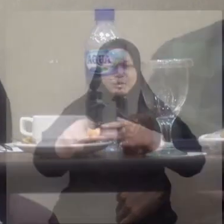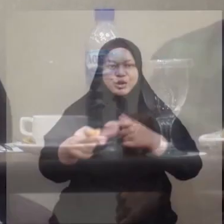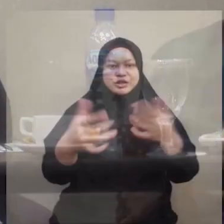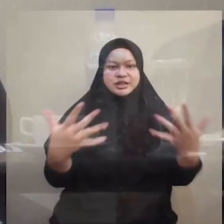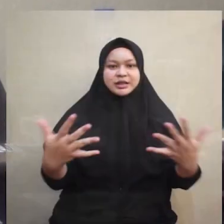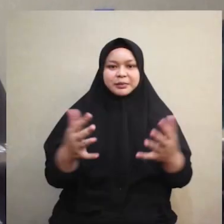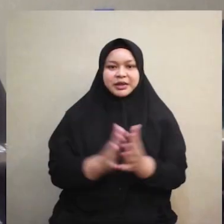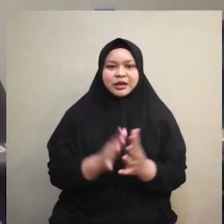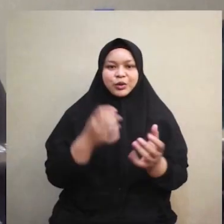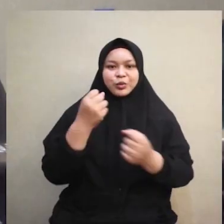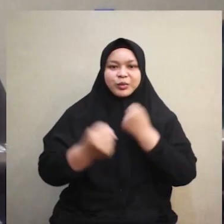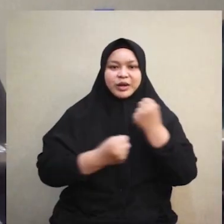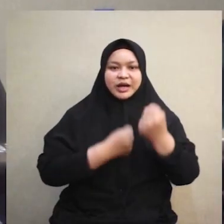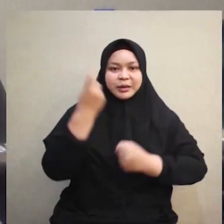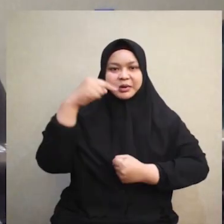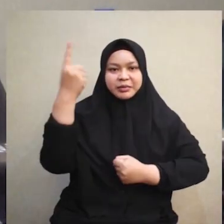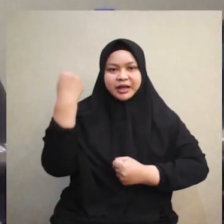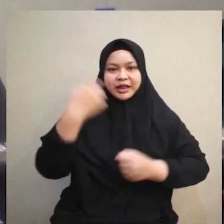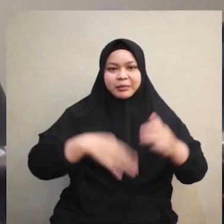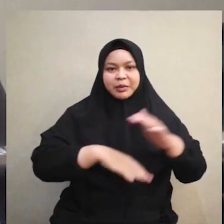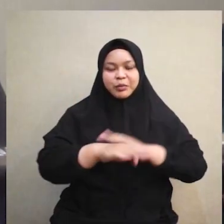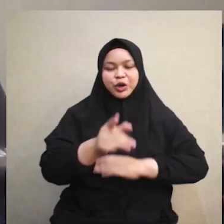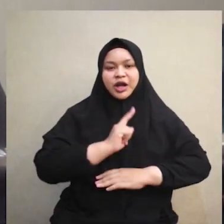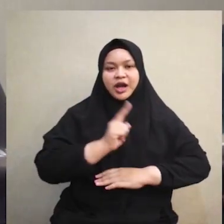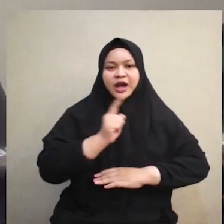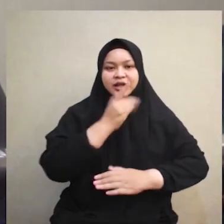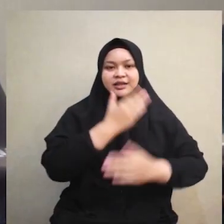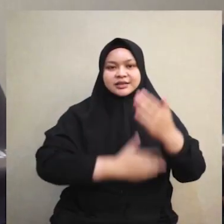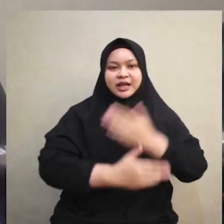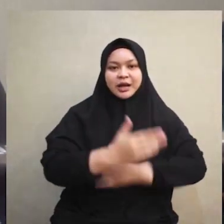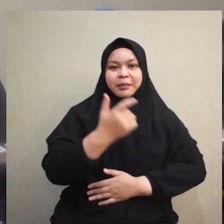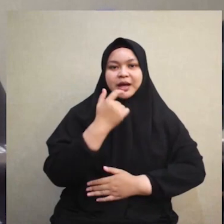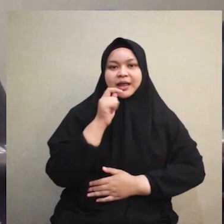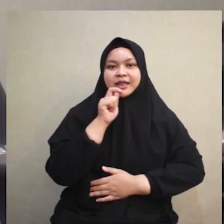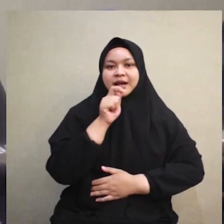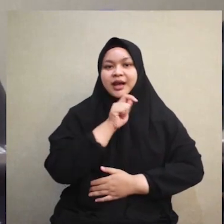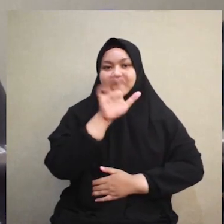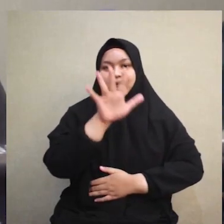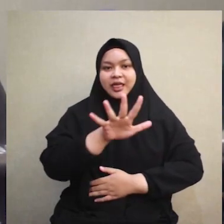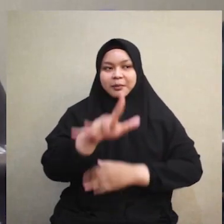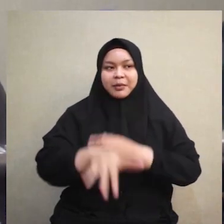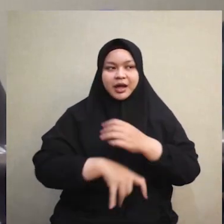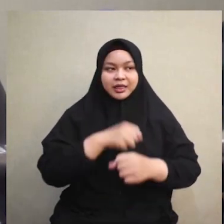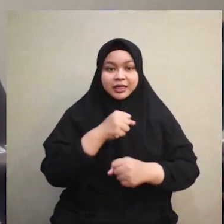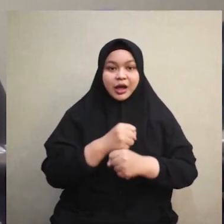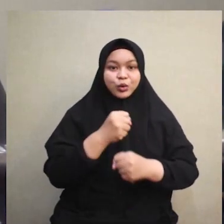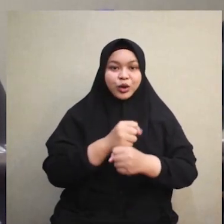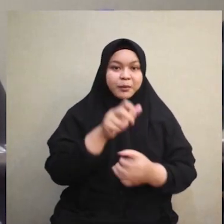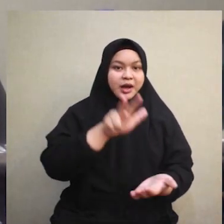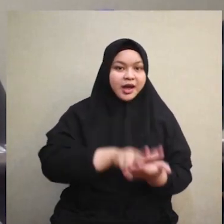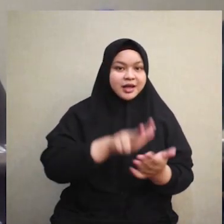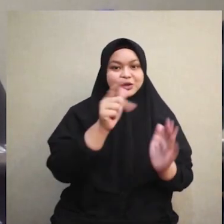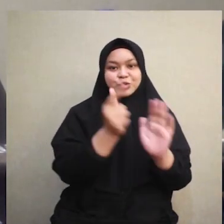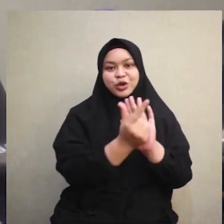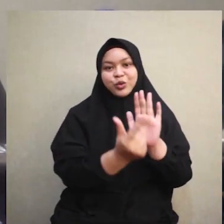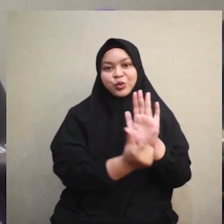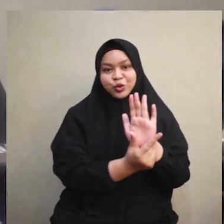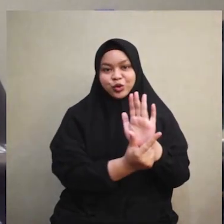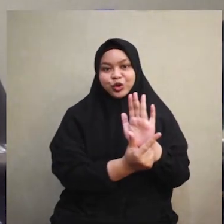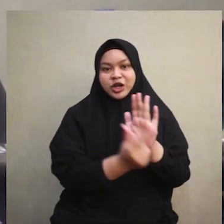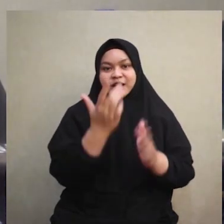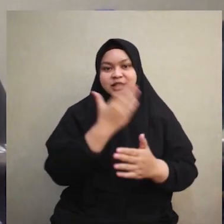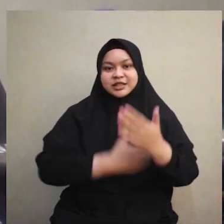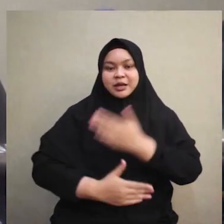upaya-upaya Pemerintah memenuhi hak-hak disabilitas ternyata 5 tahun pasca pengesahan undang-undang disabilitas itu